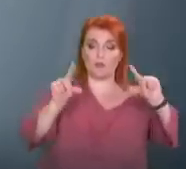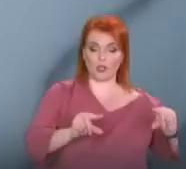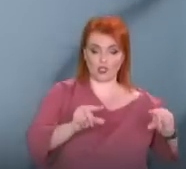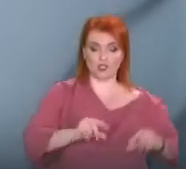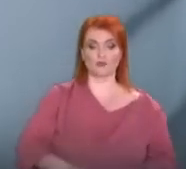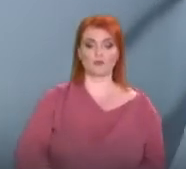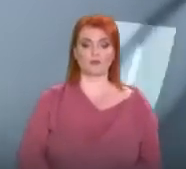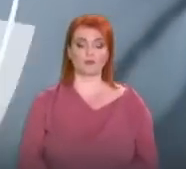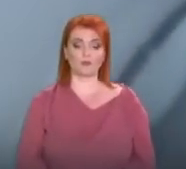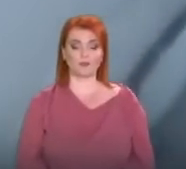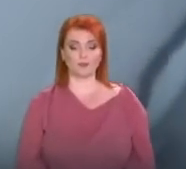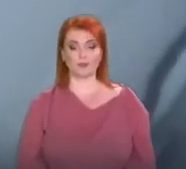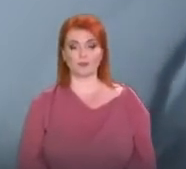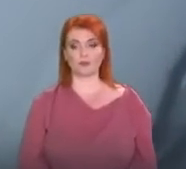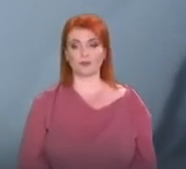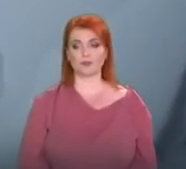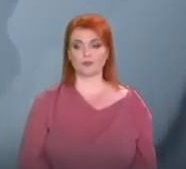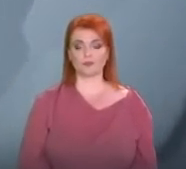lei.